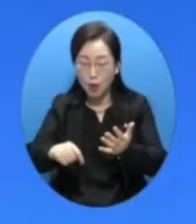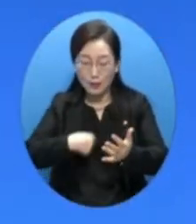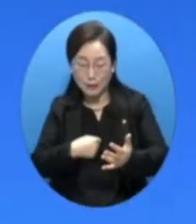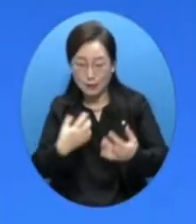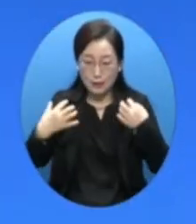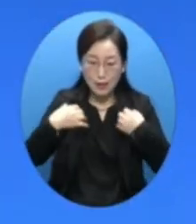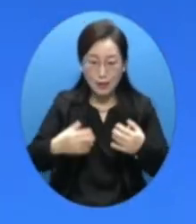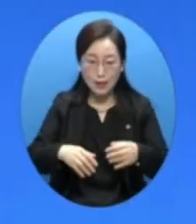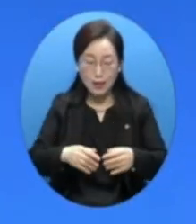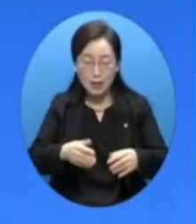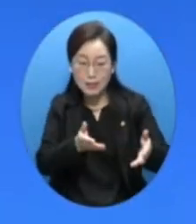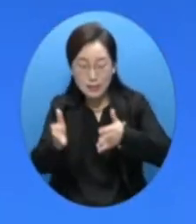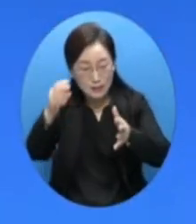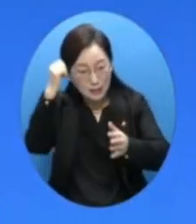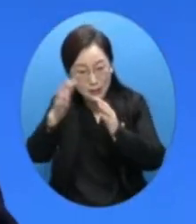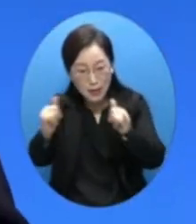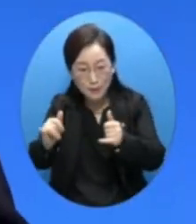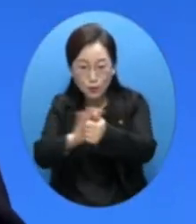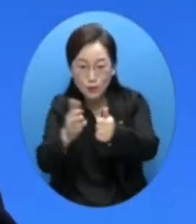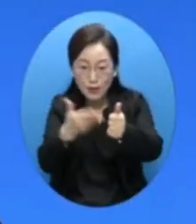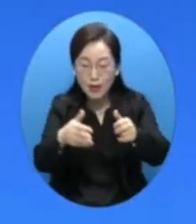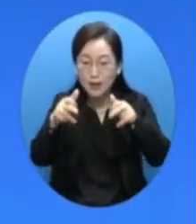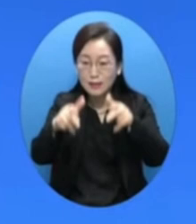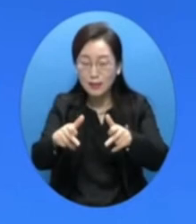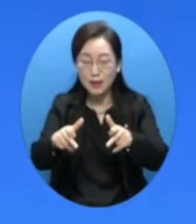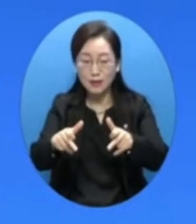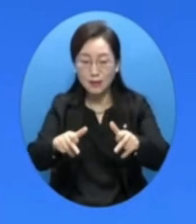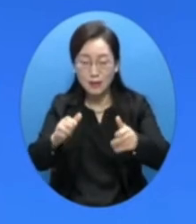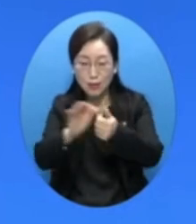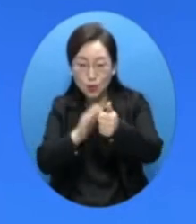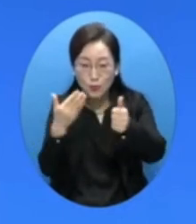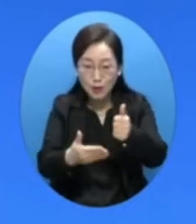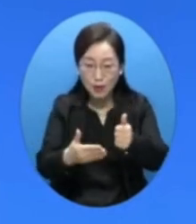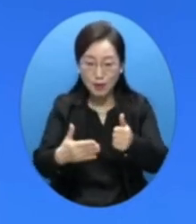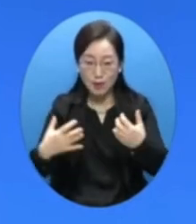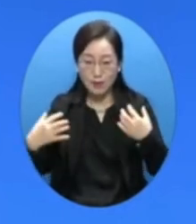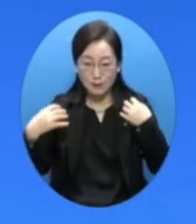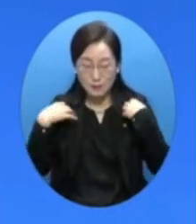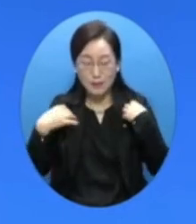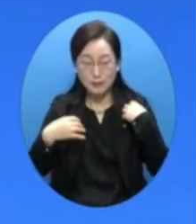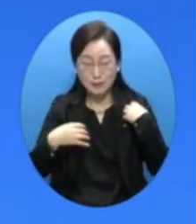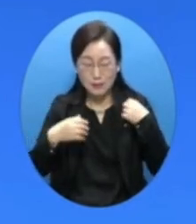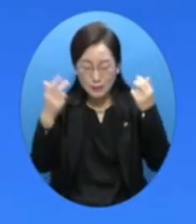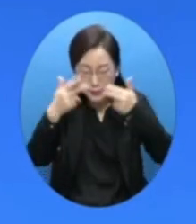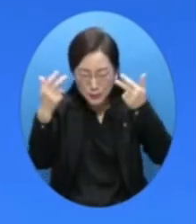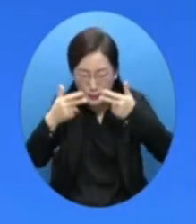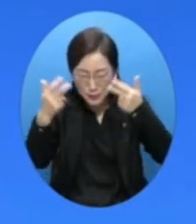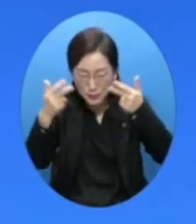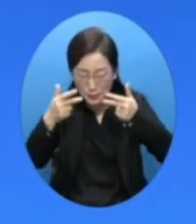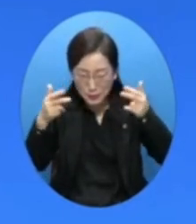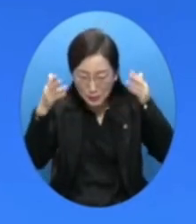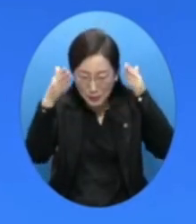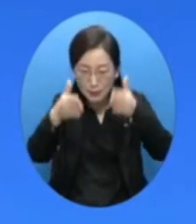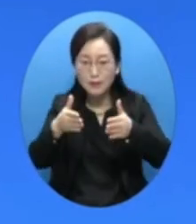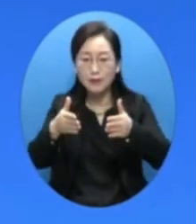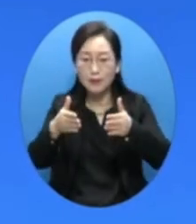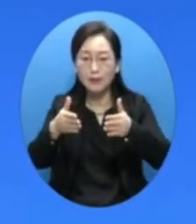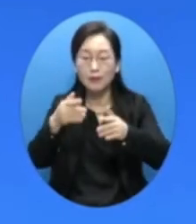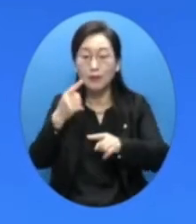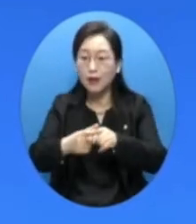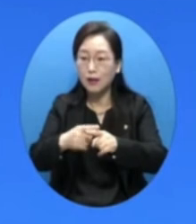돌본다 내가 장애를 본다 하는 그런 사명감의 사로잡혀서 이제만 열심히 하다보니